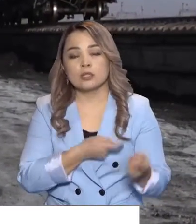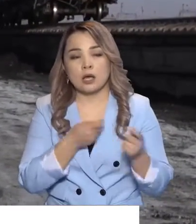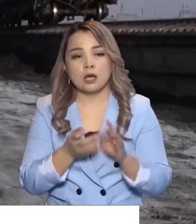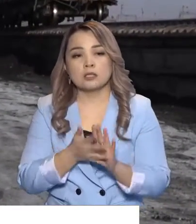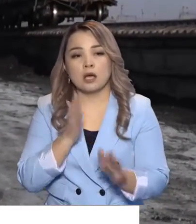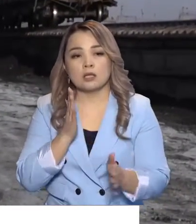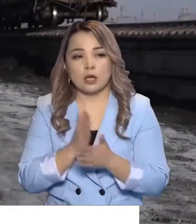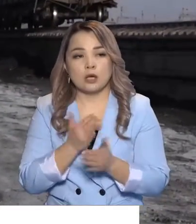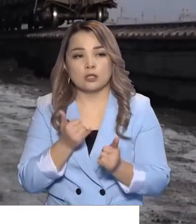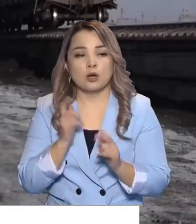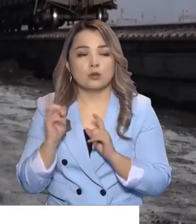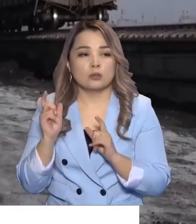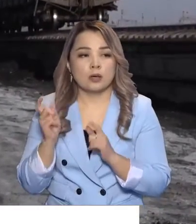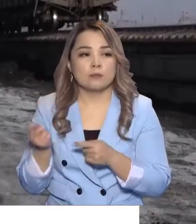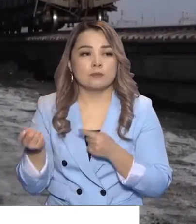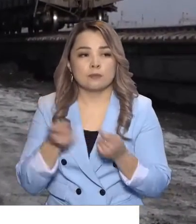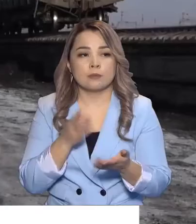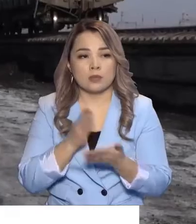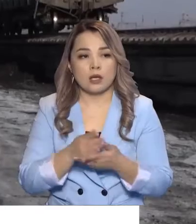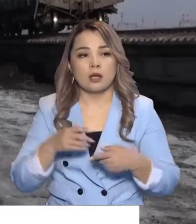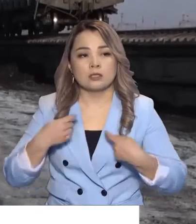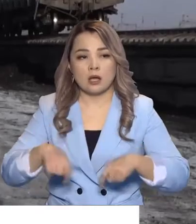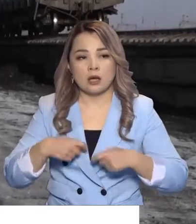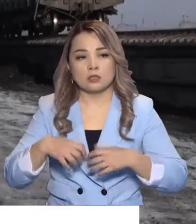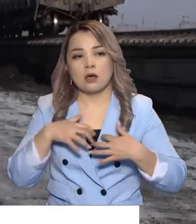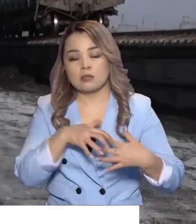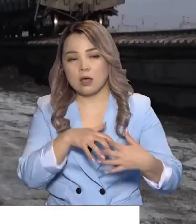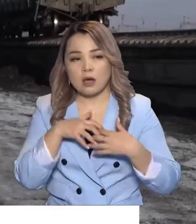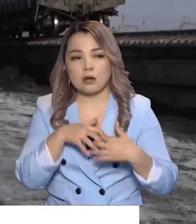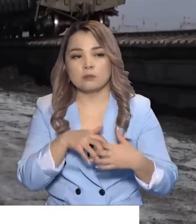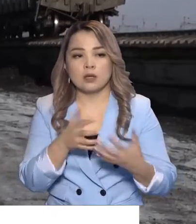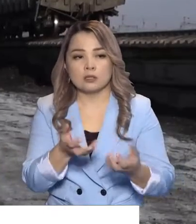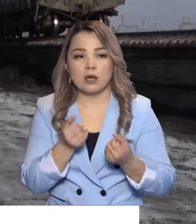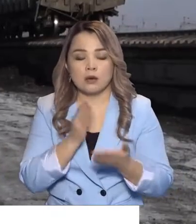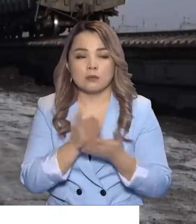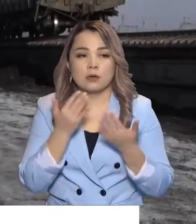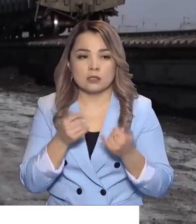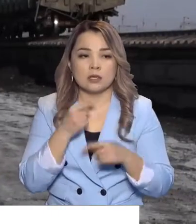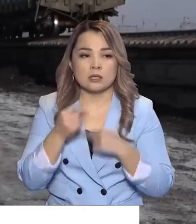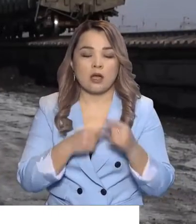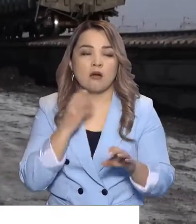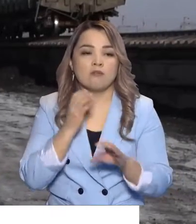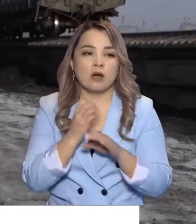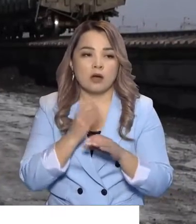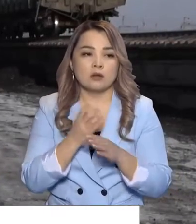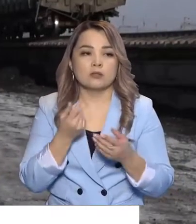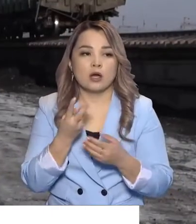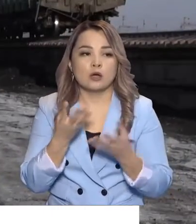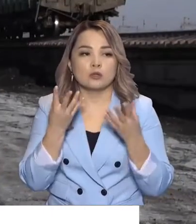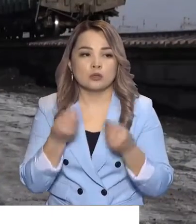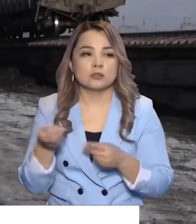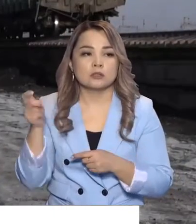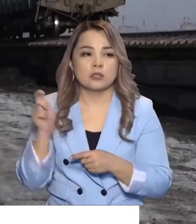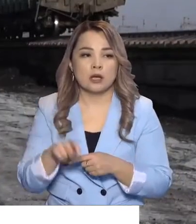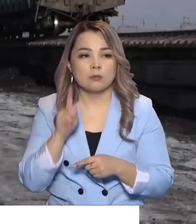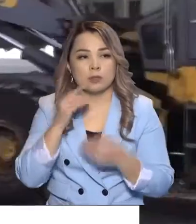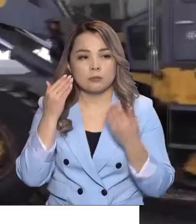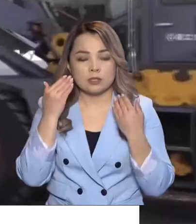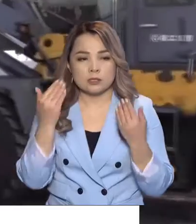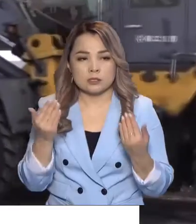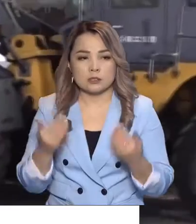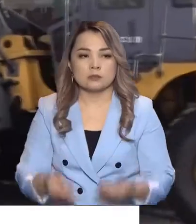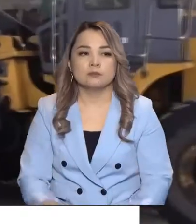тұрған жүк көліктерін жүргізушілері таварды таласып тармасып алып жатыр. Өйткені келесі вагондардың неше күннен кейін келері